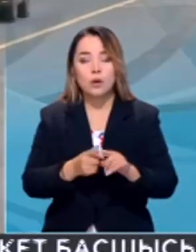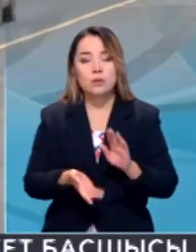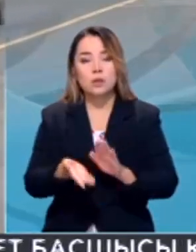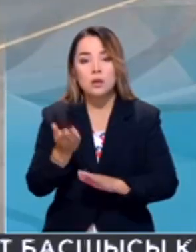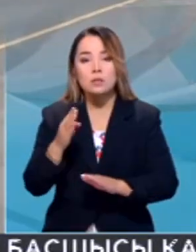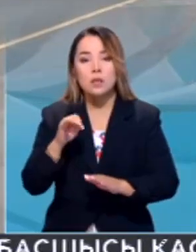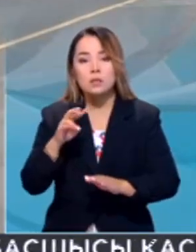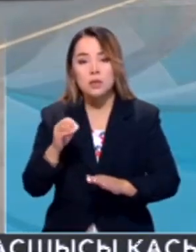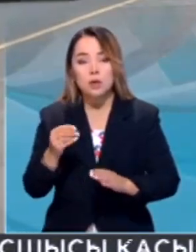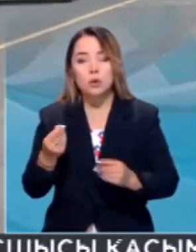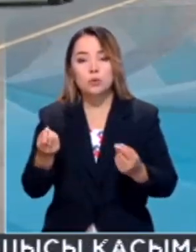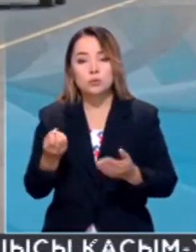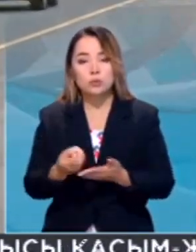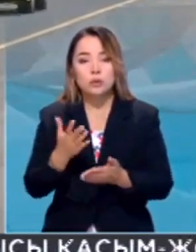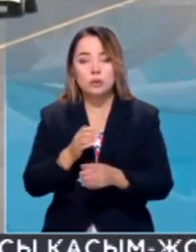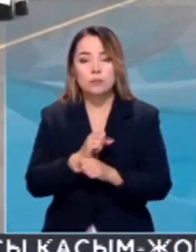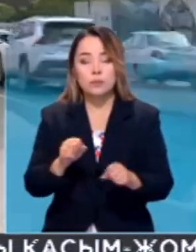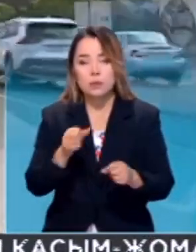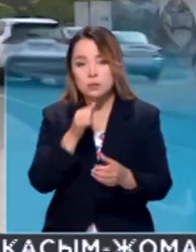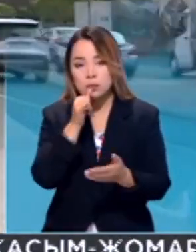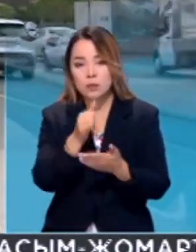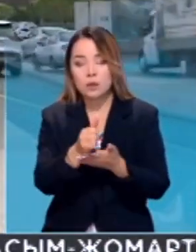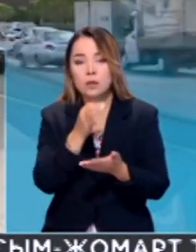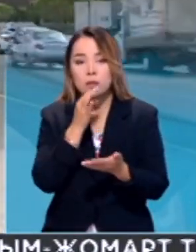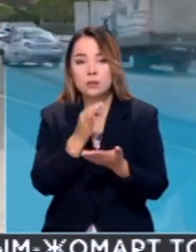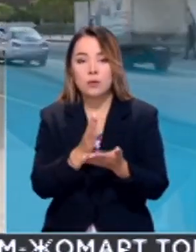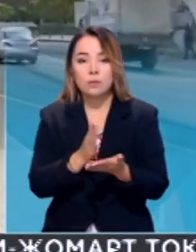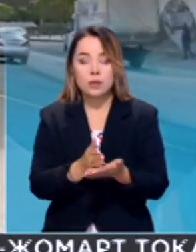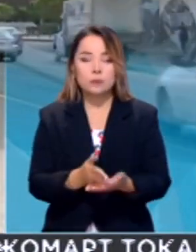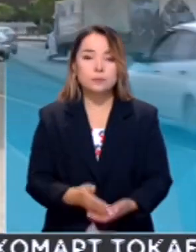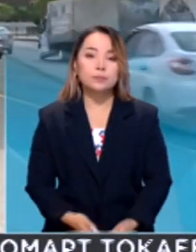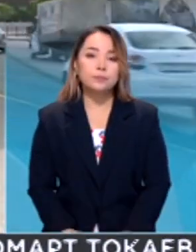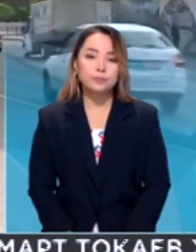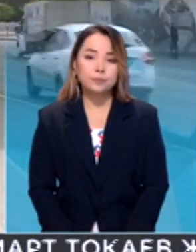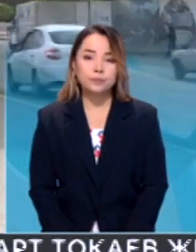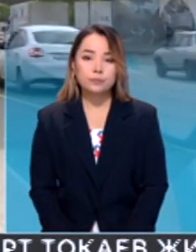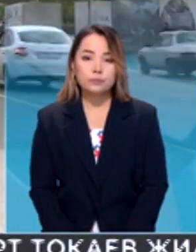шарықтап, теңгенің құлдырауына жол бермеу керек. Досжан Маратұлы, ұлттық арна.